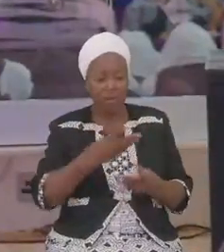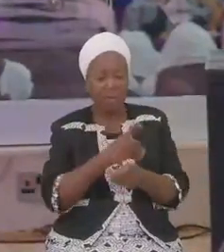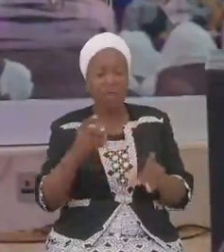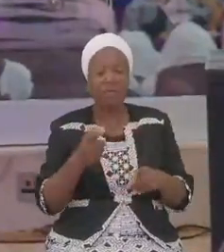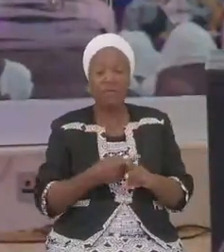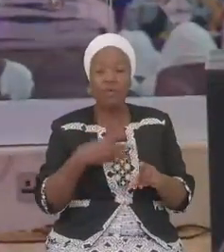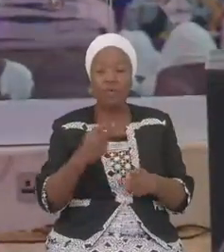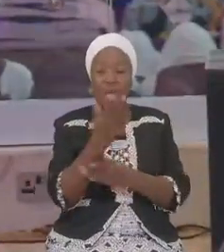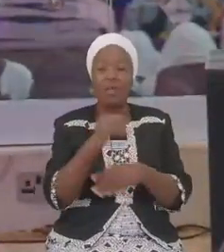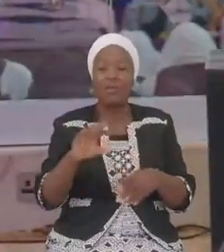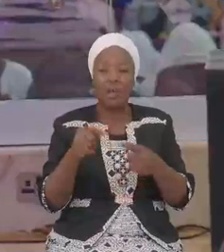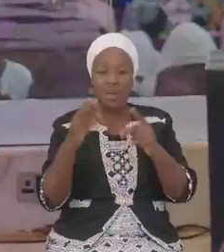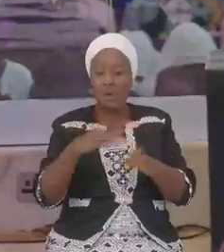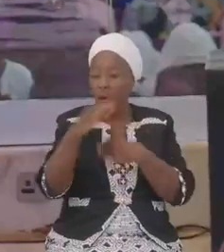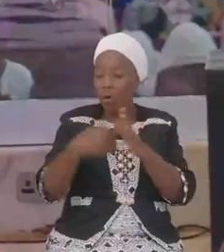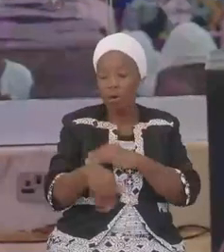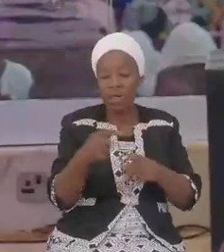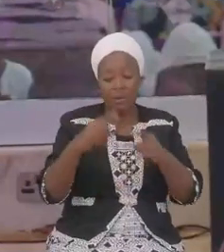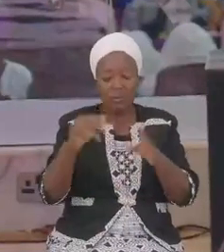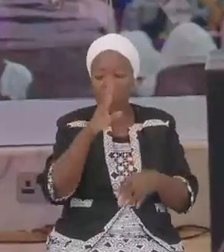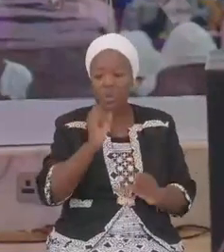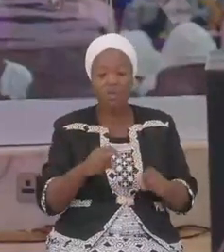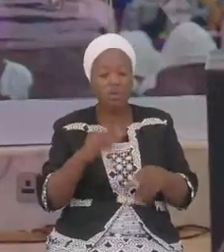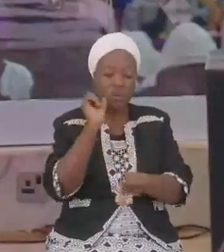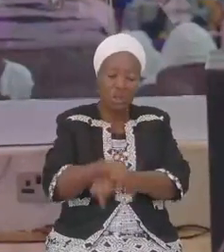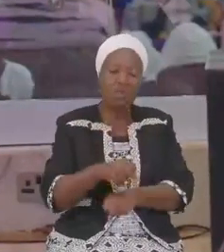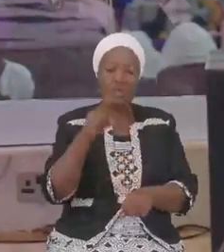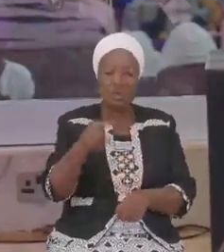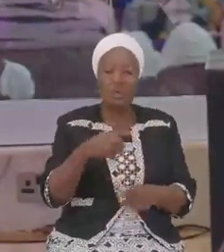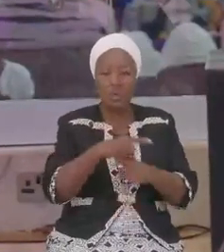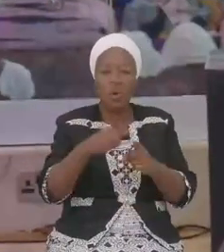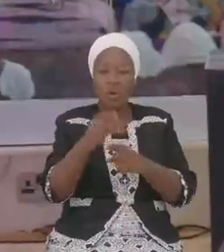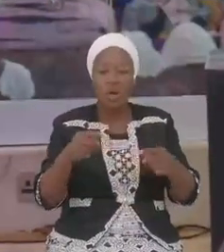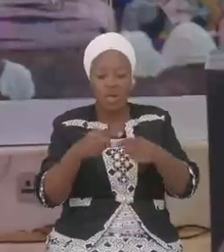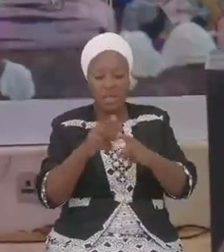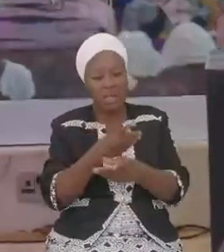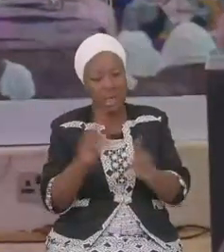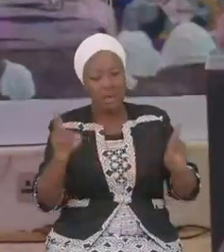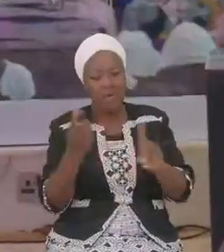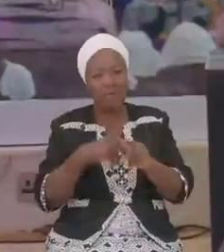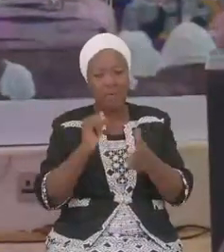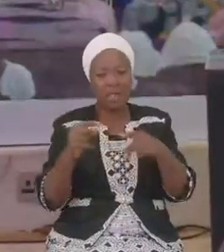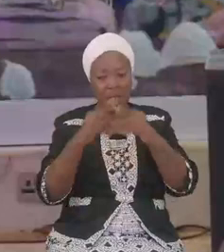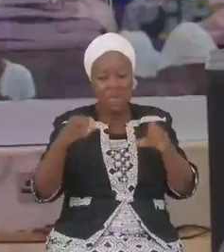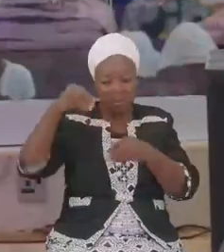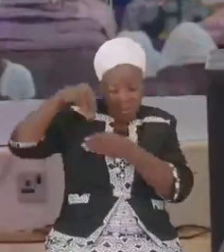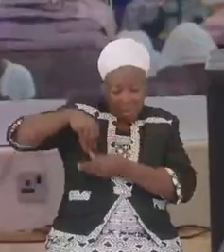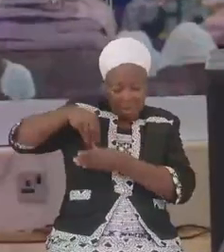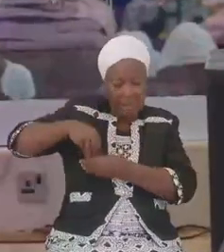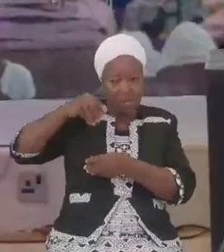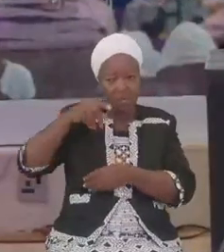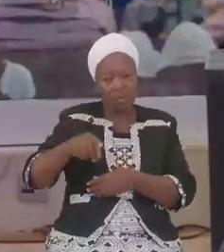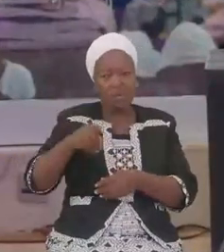pas en mesure de vous vaincre si vous êtes délivré de cet ennemi au-dedans. Laissez-moi vous l'illustrer. Voyez,